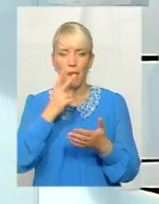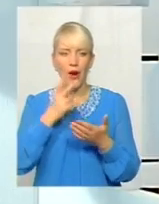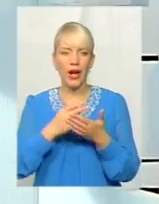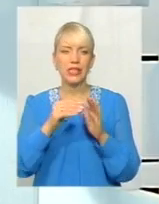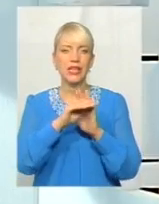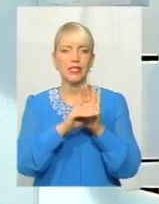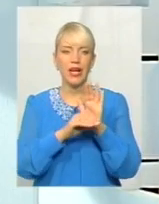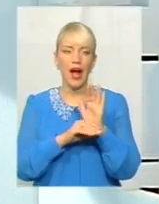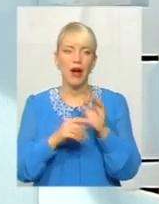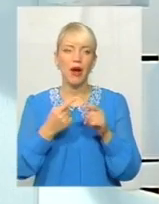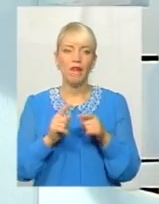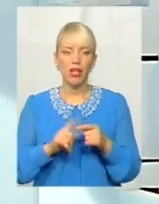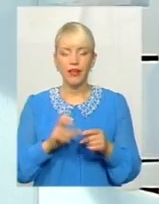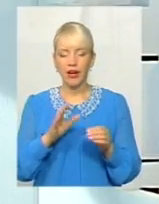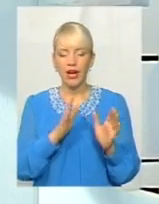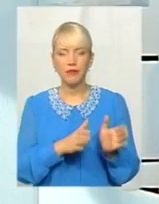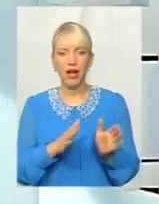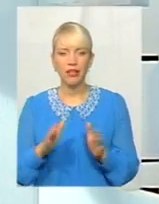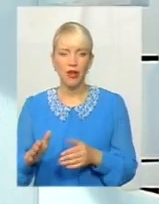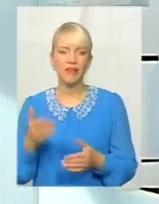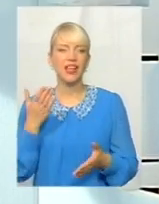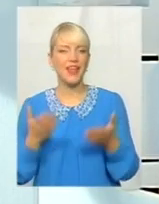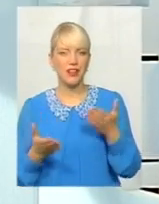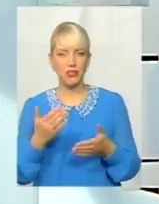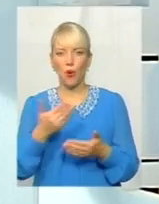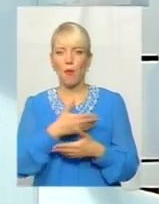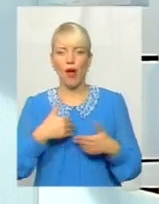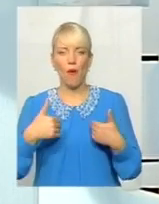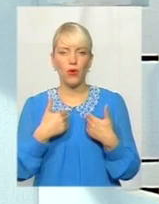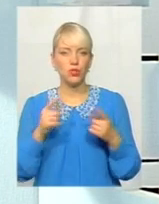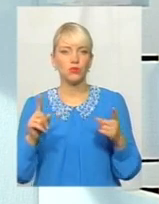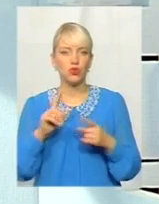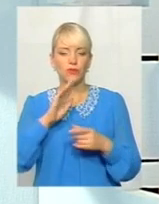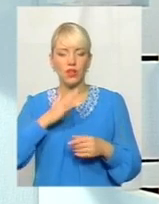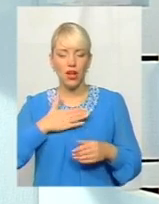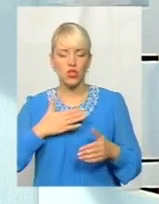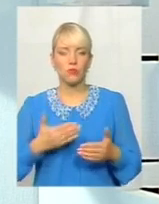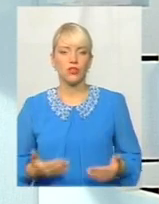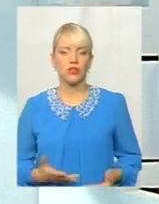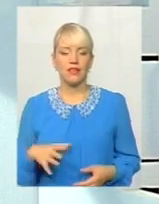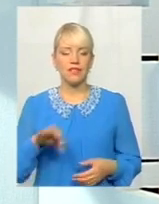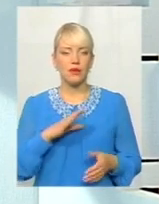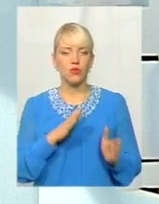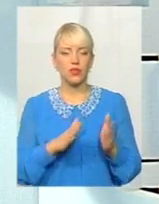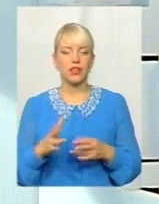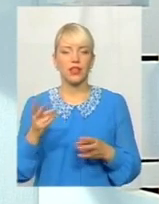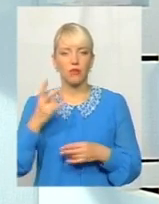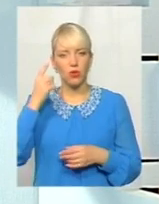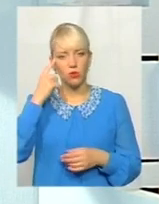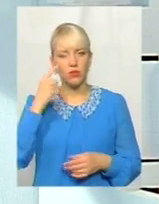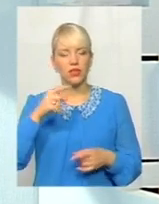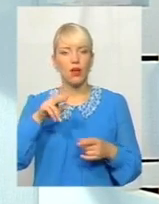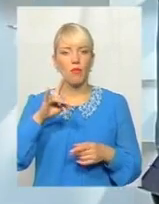ідеології, вона така збалансована. І, власне, якщо ми хочемо, щоб у нас все в житті було збалансовано, нам треба думати про сталий розвиток